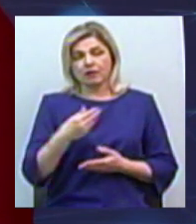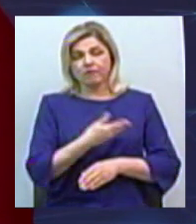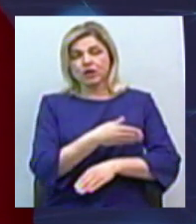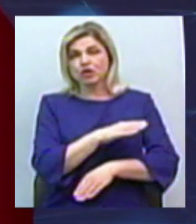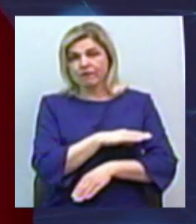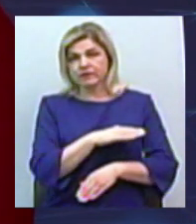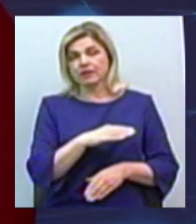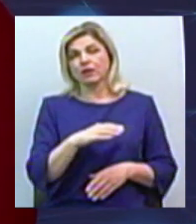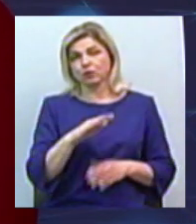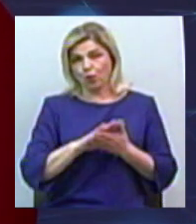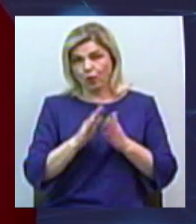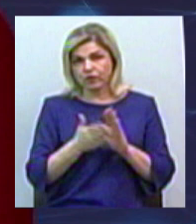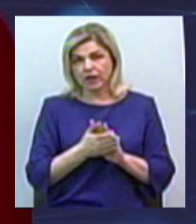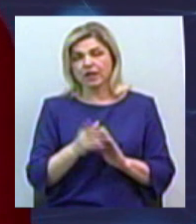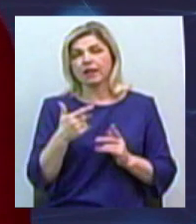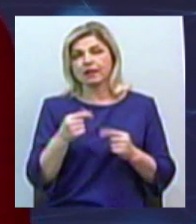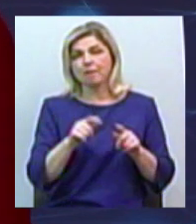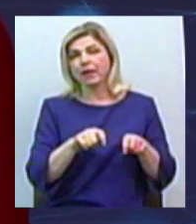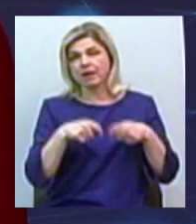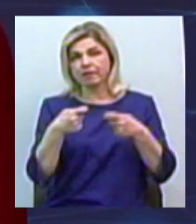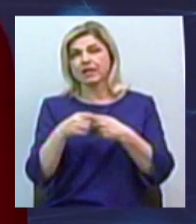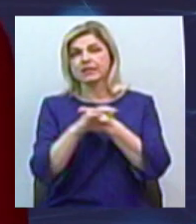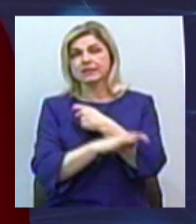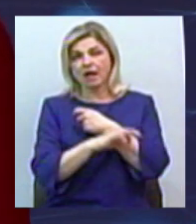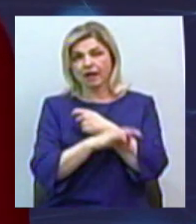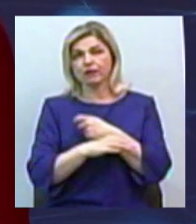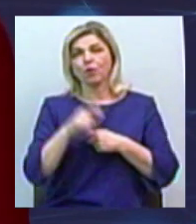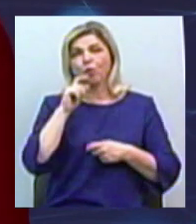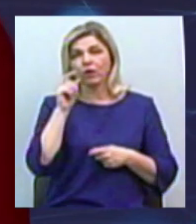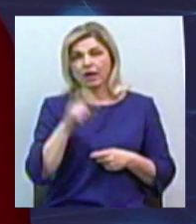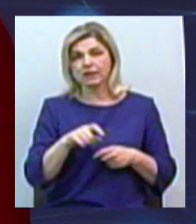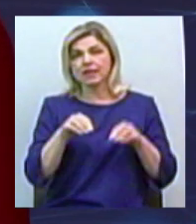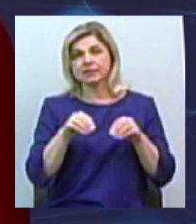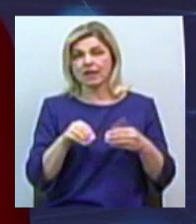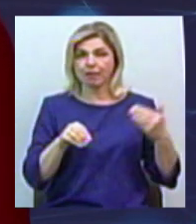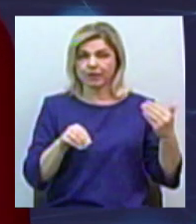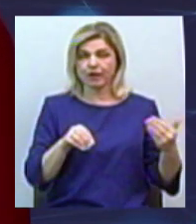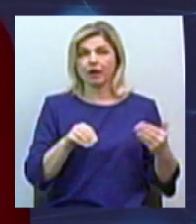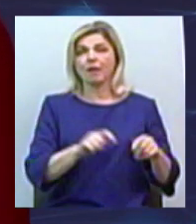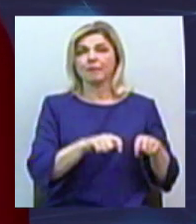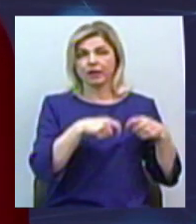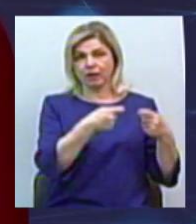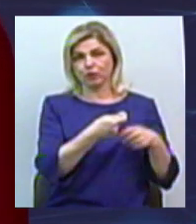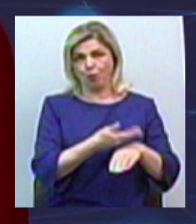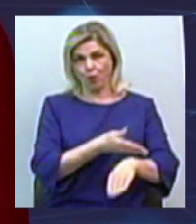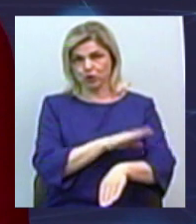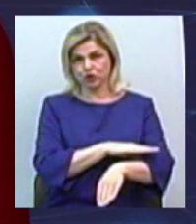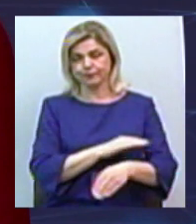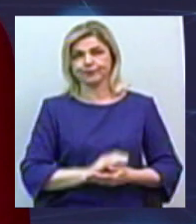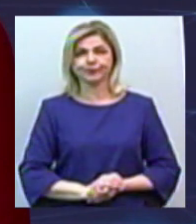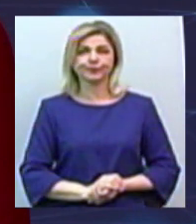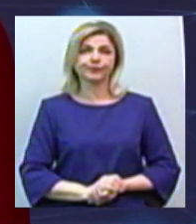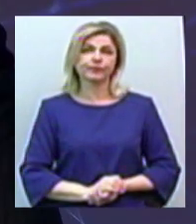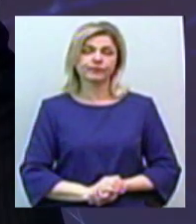в якому, так би мовити, він передає західноукраїнські землі Західної України до Польщі. Тобто, знову тут у нас